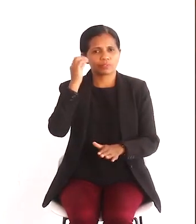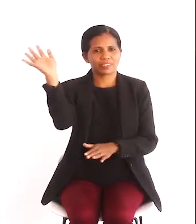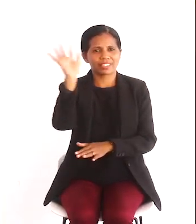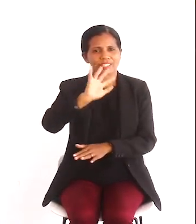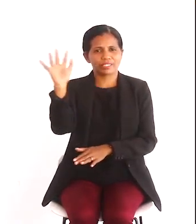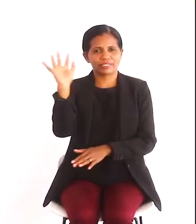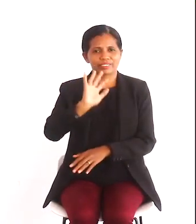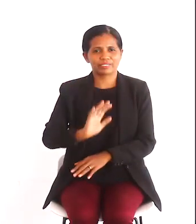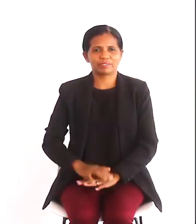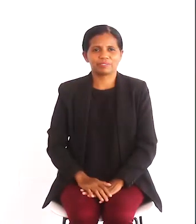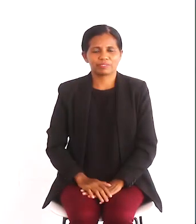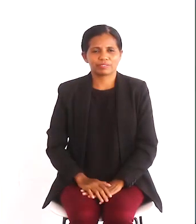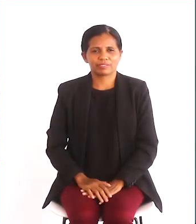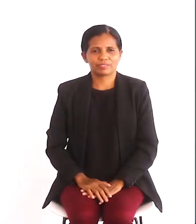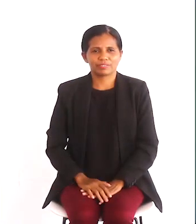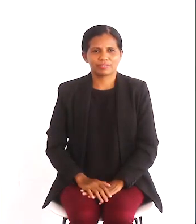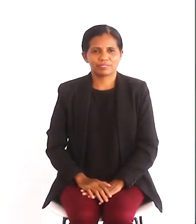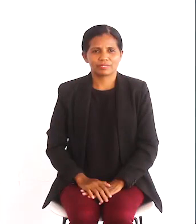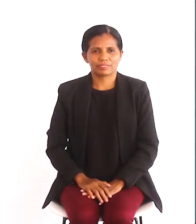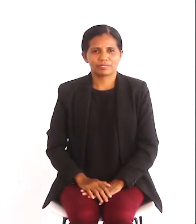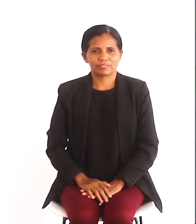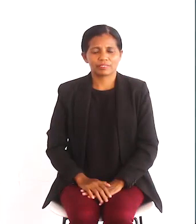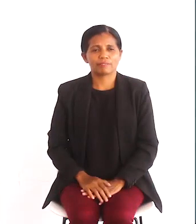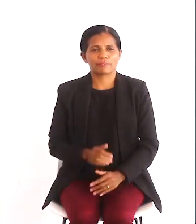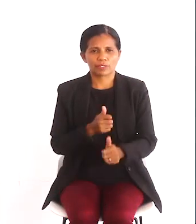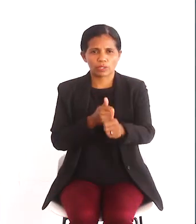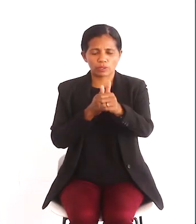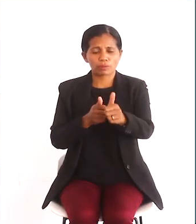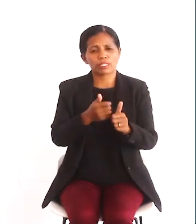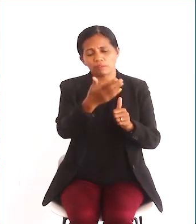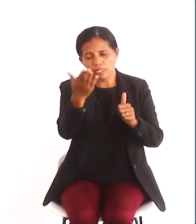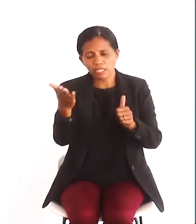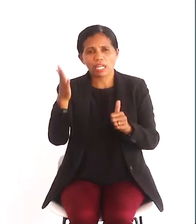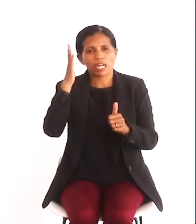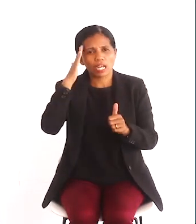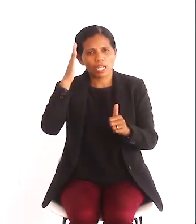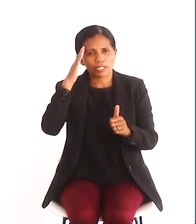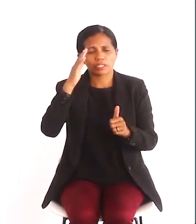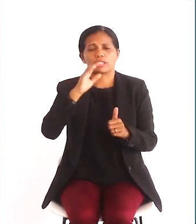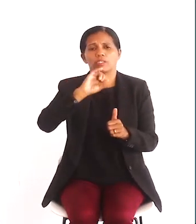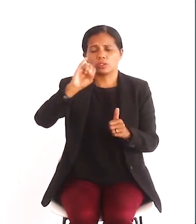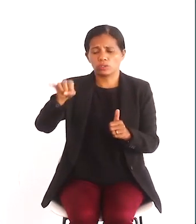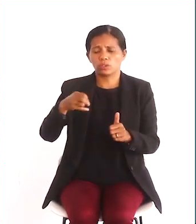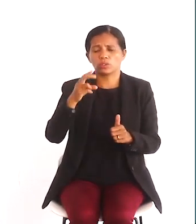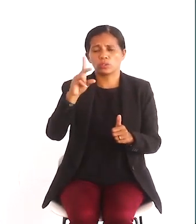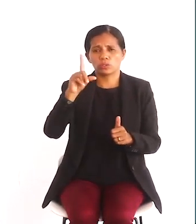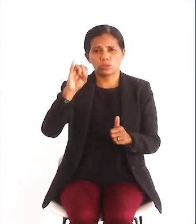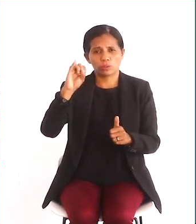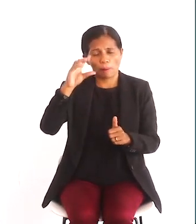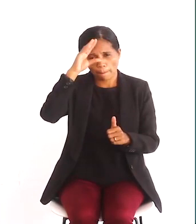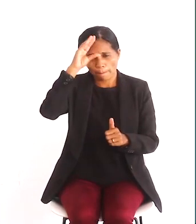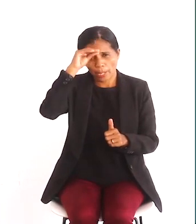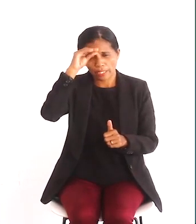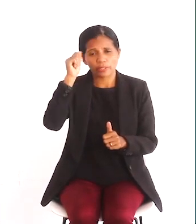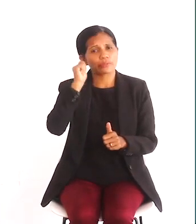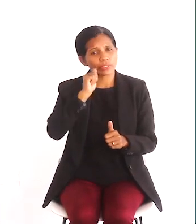Adios! Ida, tuir aling niya hanoin, Julia no Tito comprende historia ni be avo minga